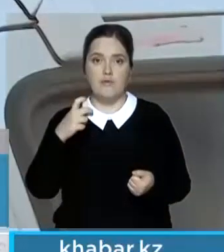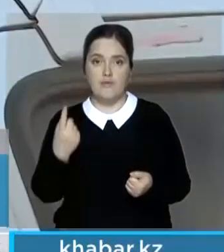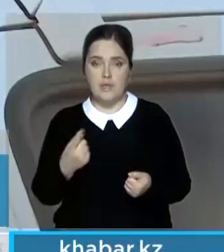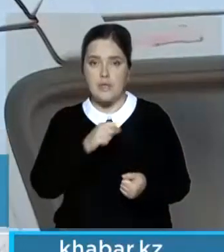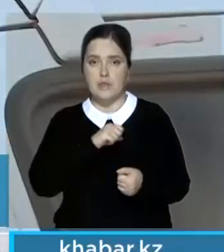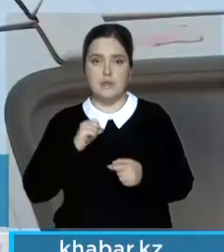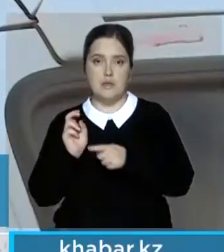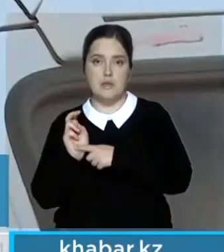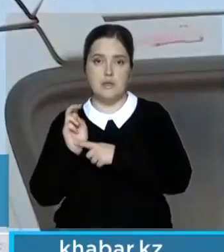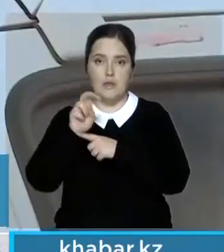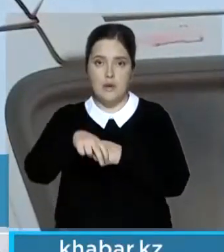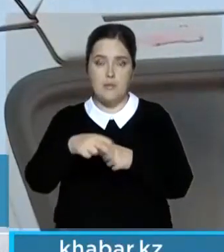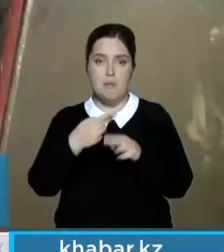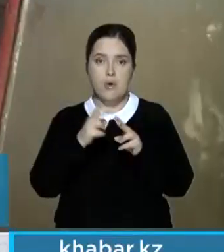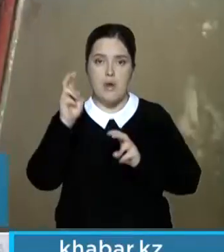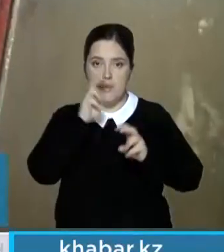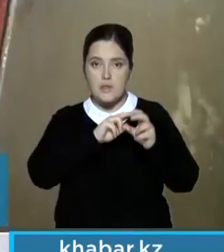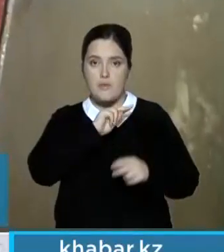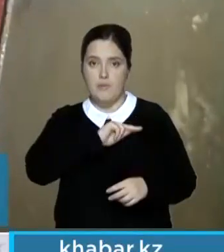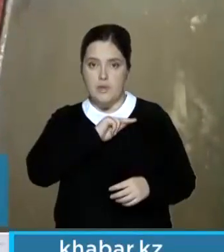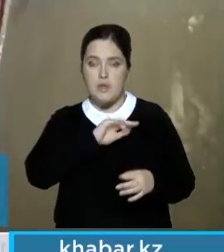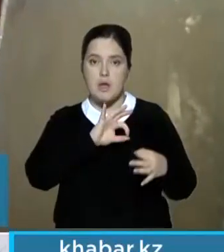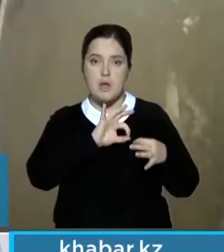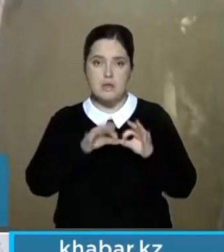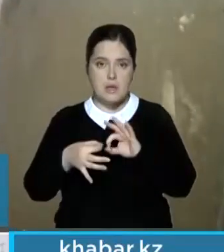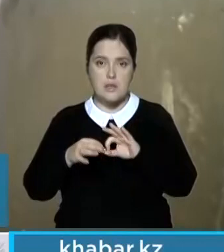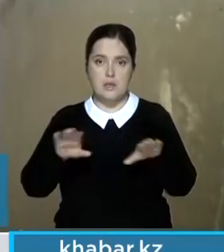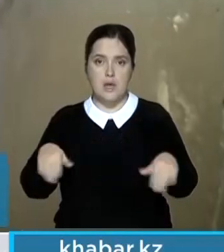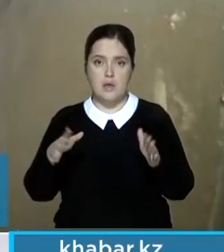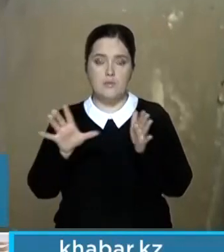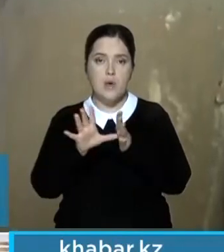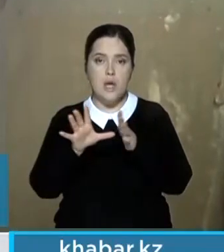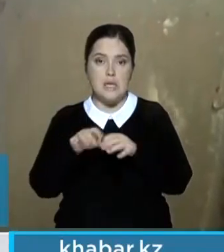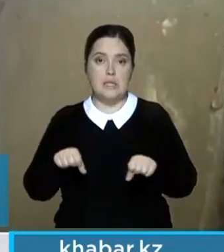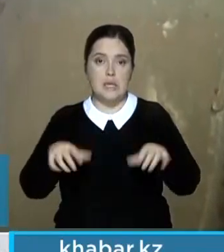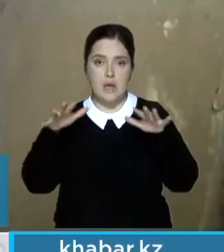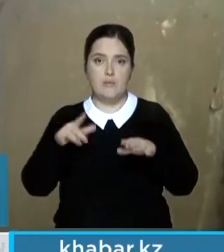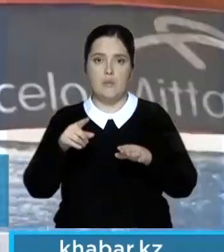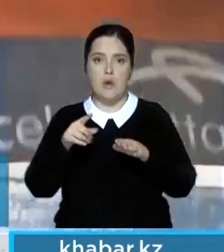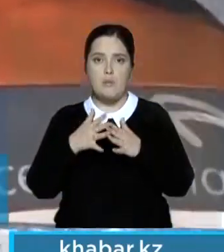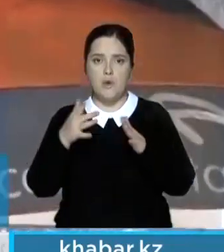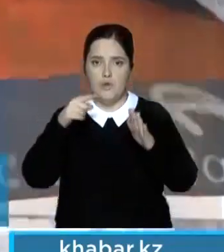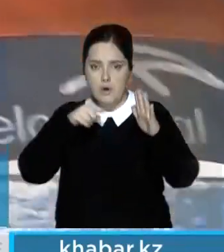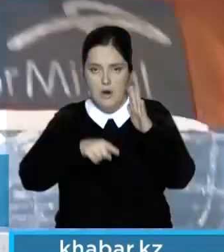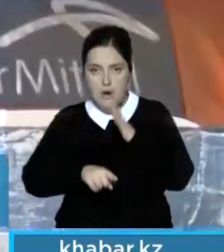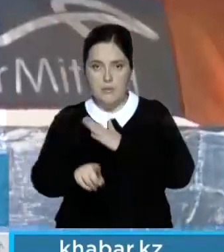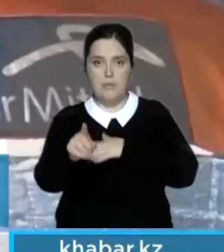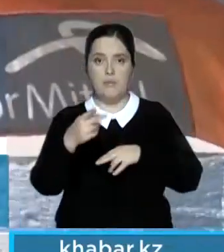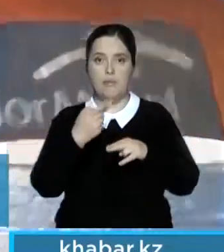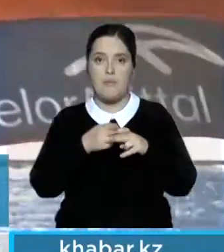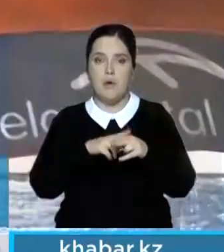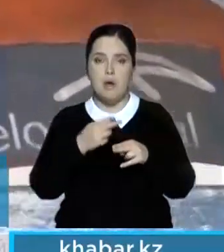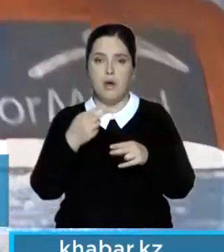горно-спасателей, а 201 поднялся самостоятельно. В целом, поисковые работы осложнялись отсутствием электроэнергии, большой протяженностью